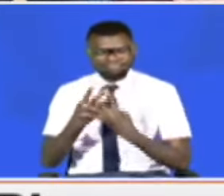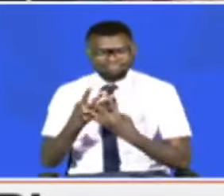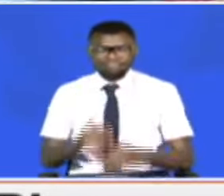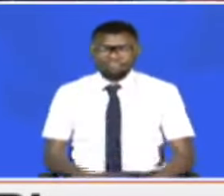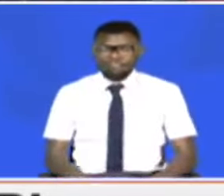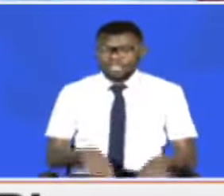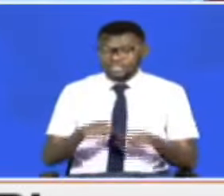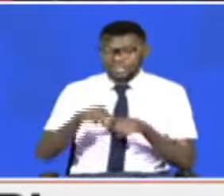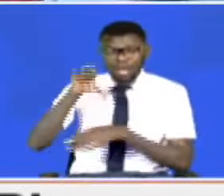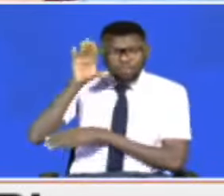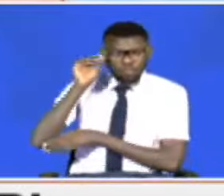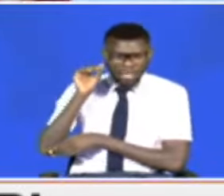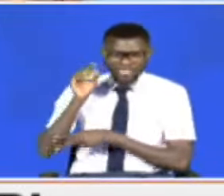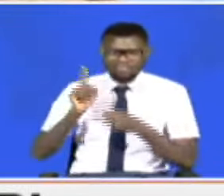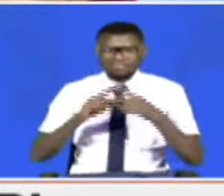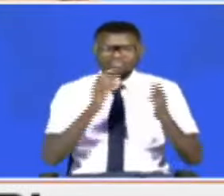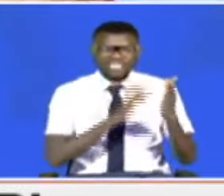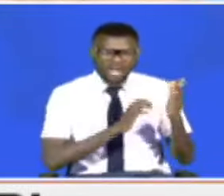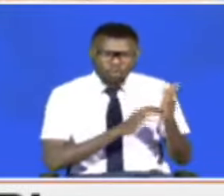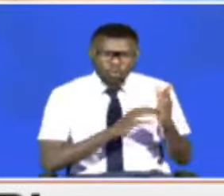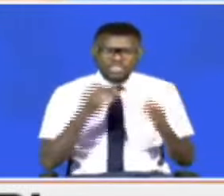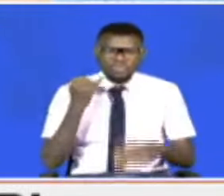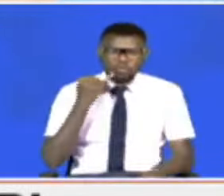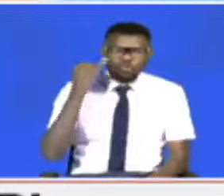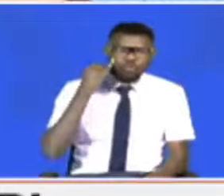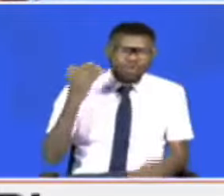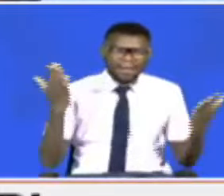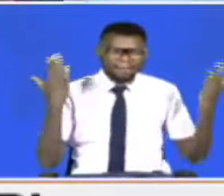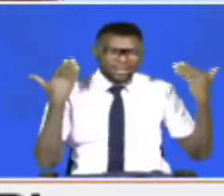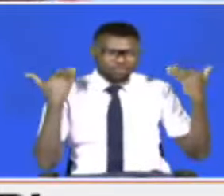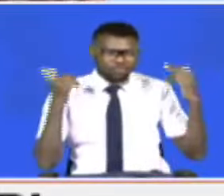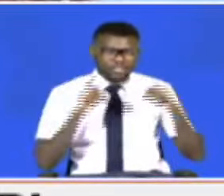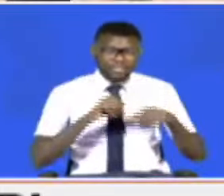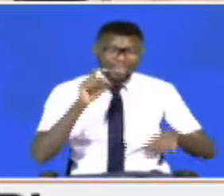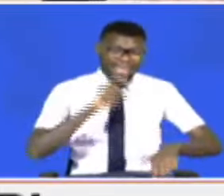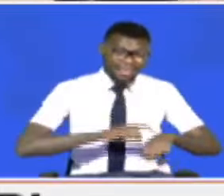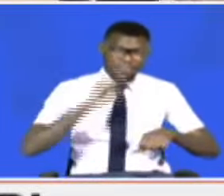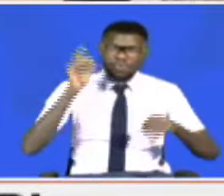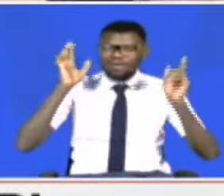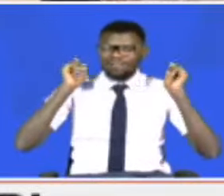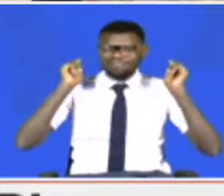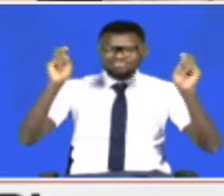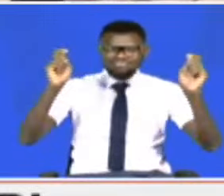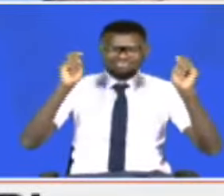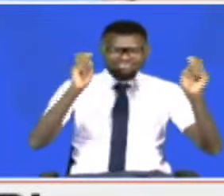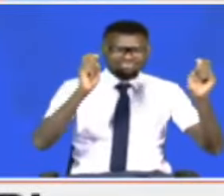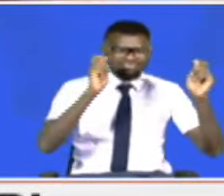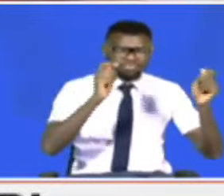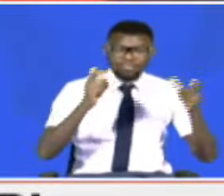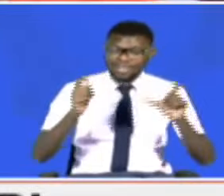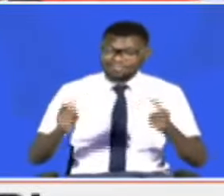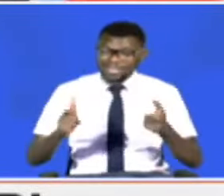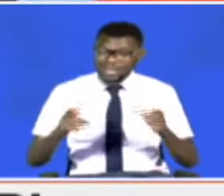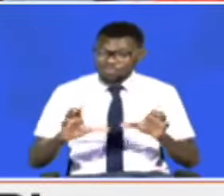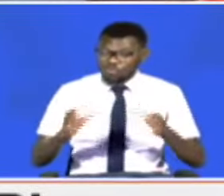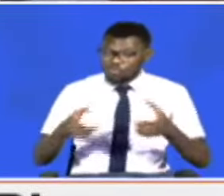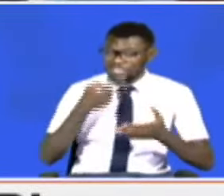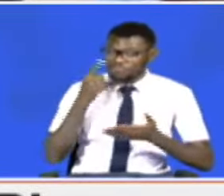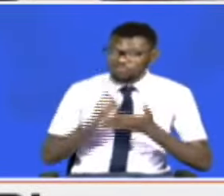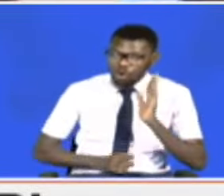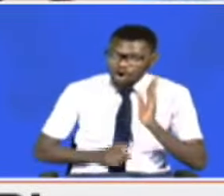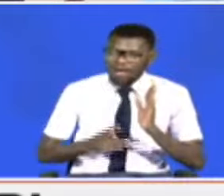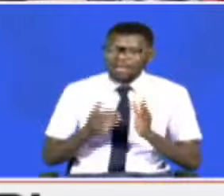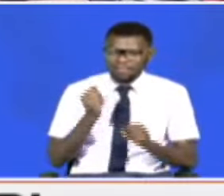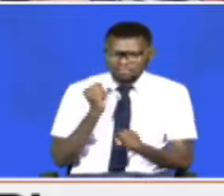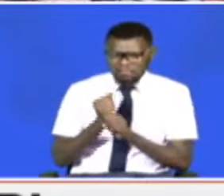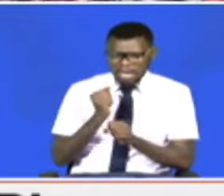pamoja na Mombasa, Machakos, Nakuru, Meru na kaunti ya Embu, ambapo wanahabari kwa kauli moja wameapa kuendelea